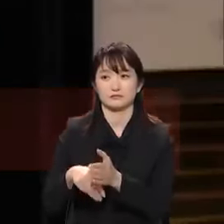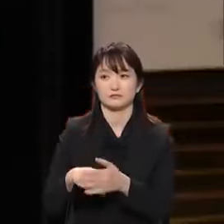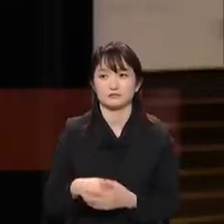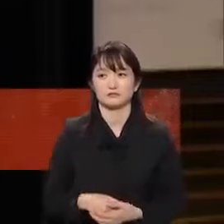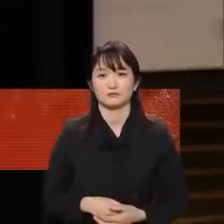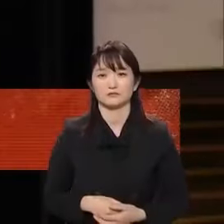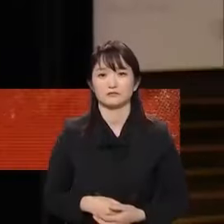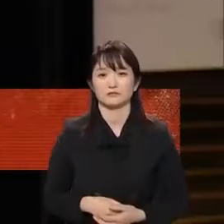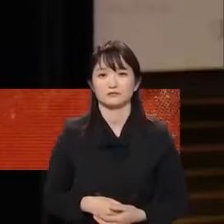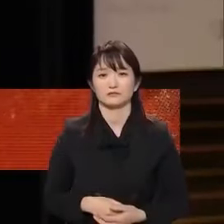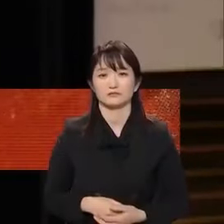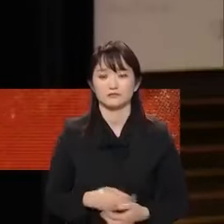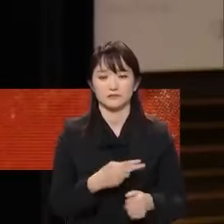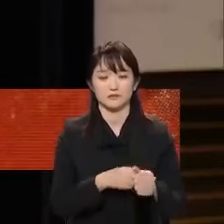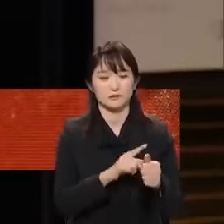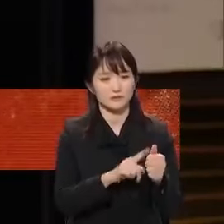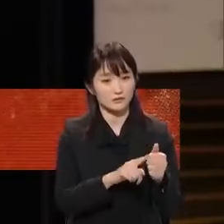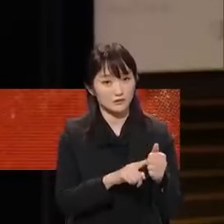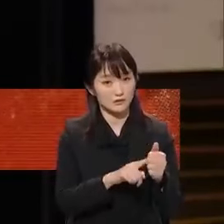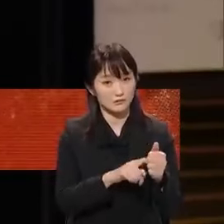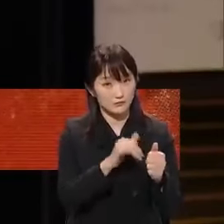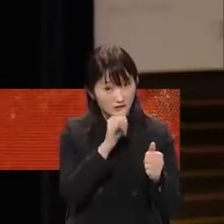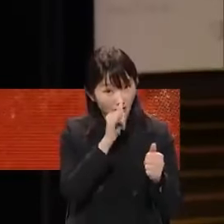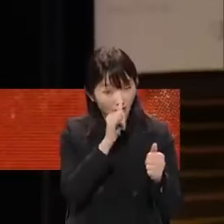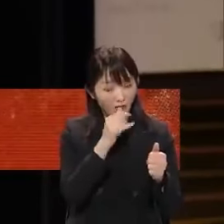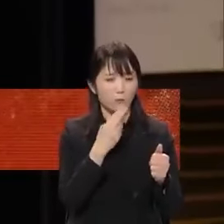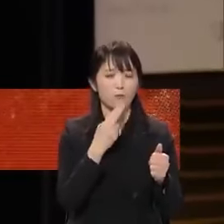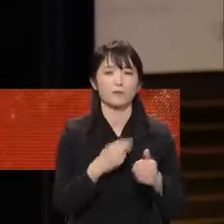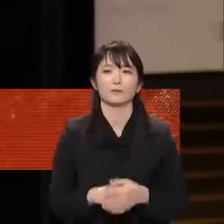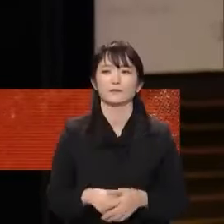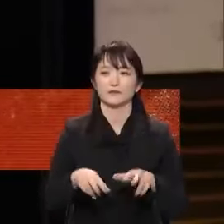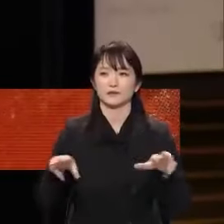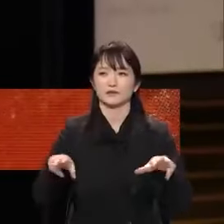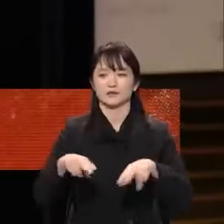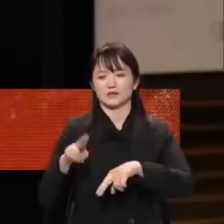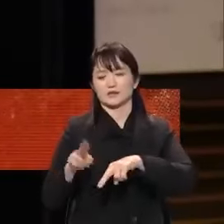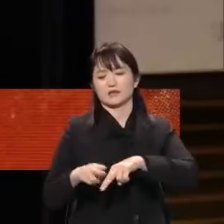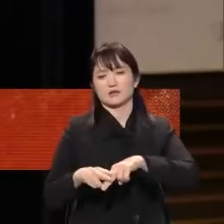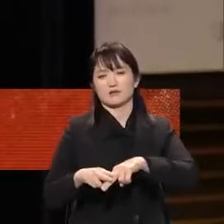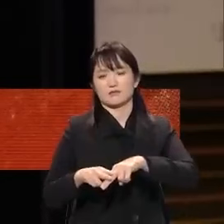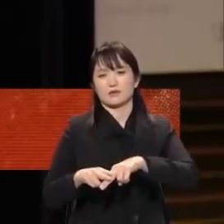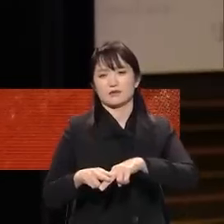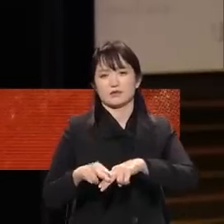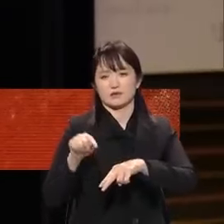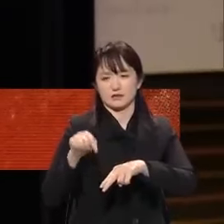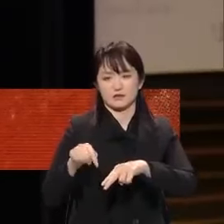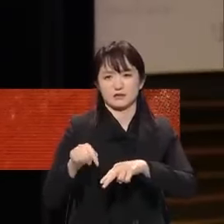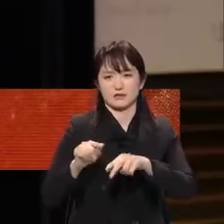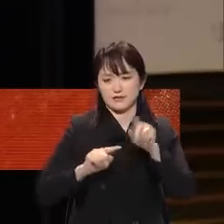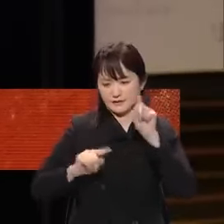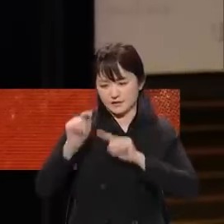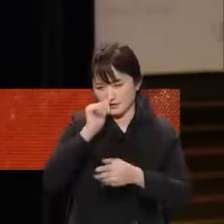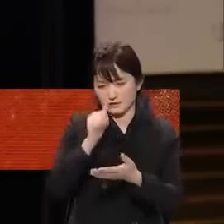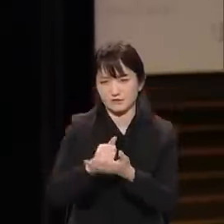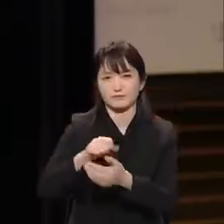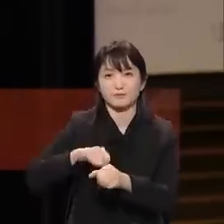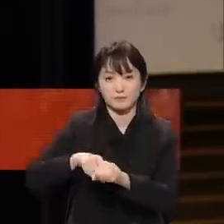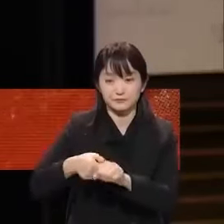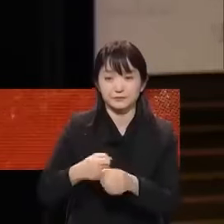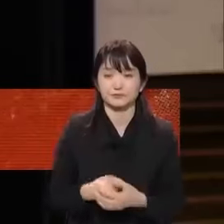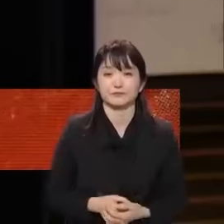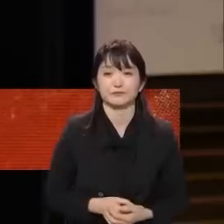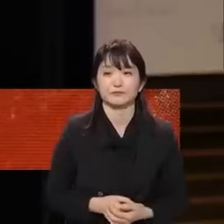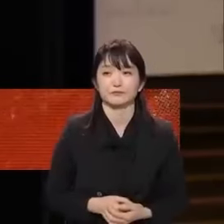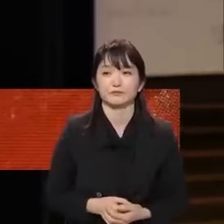저희 때도 없었거든요. 사실은. 근데 지금 사실 체벌 자체가 다 상해죄로 처벌이 됩니다. 그런 상황에서. 교권